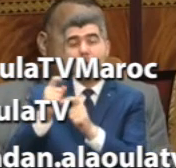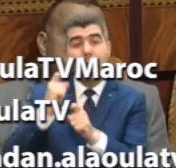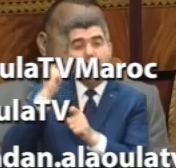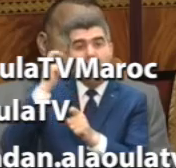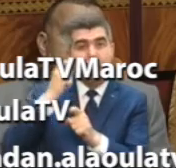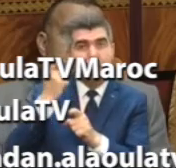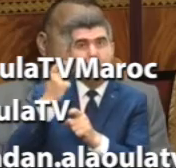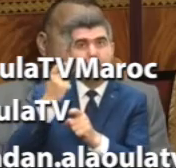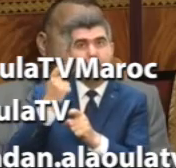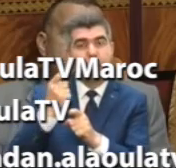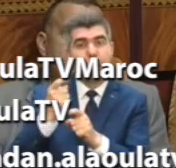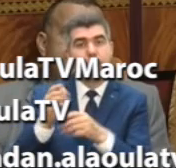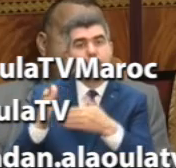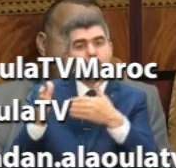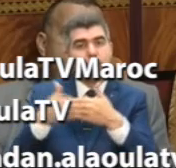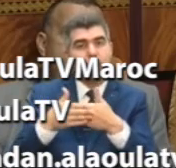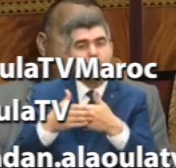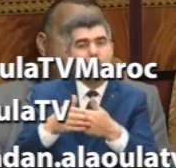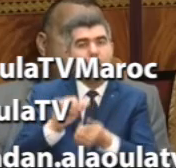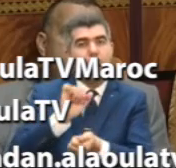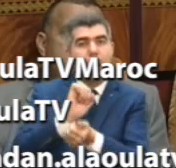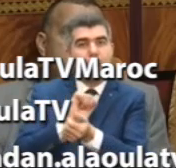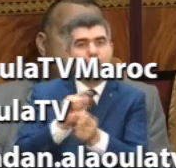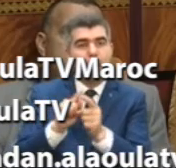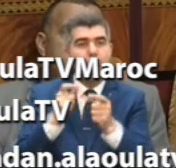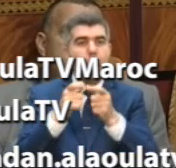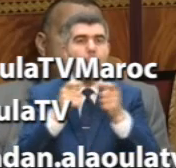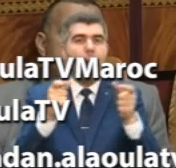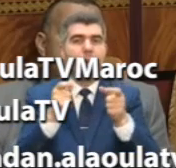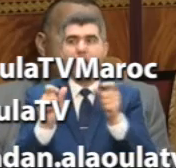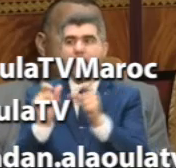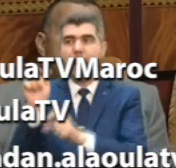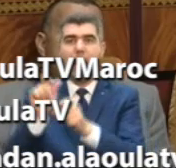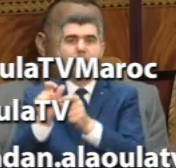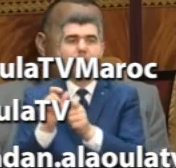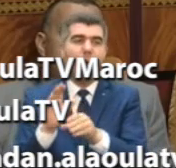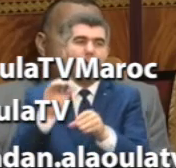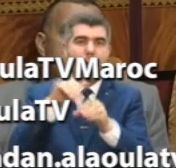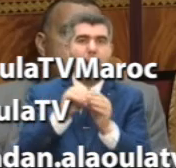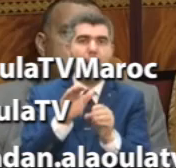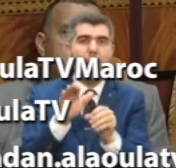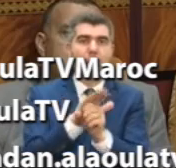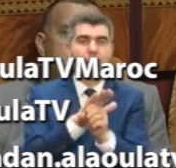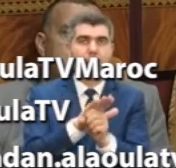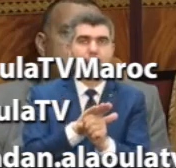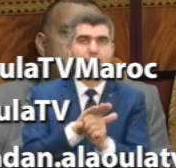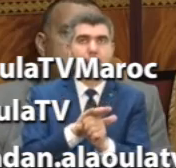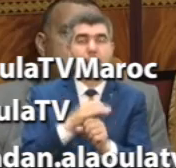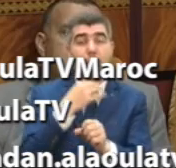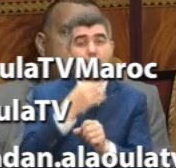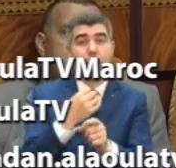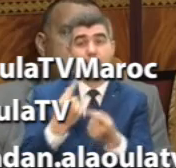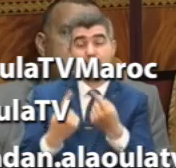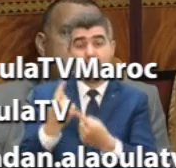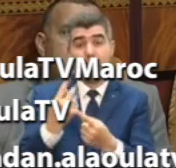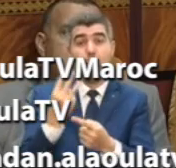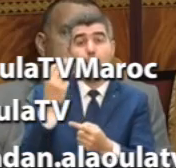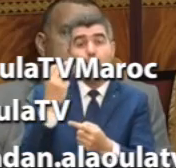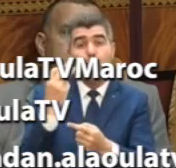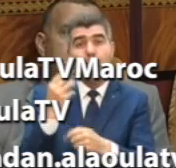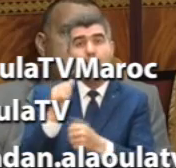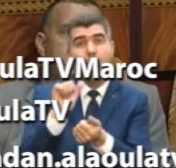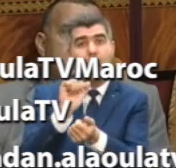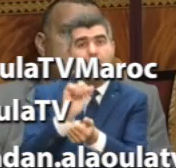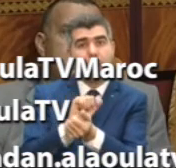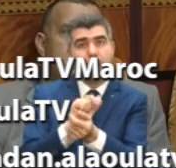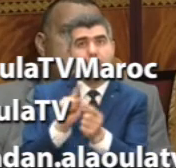باش السجن، وحنا باقي كنوسعوهم باش نزيدوا فيهم الناس. والإشكال اللي كثر من هذا اللي جاطم بالله هو ملي كندوي واحد شهور الحبس